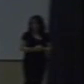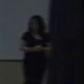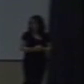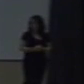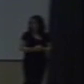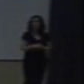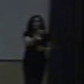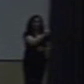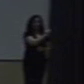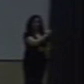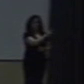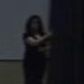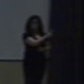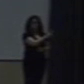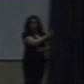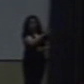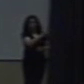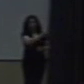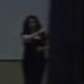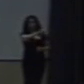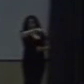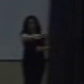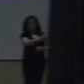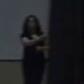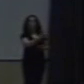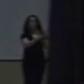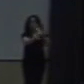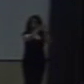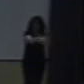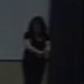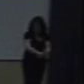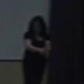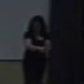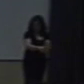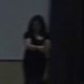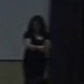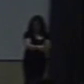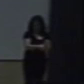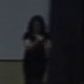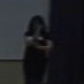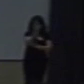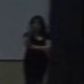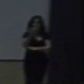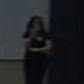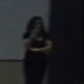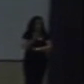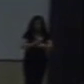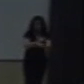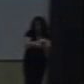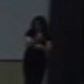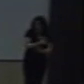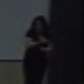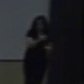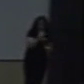L'Edu i la Carme faran les seves reflexions més endavant, però els demano que si tenen sobre matèria que estem parlant algun comentari a fer, doncs